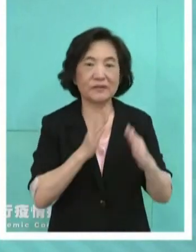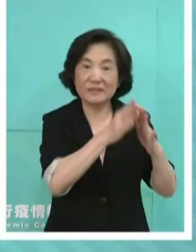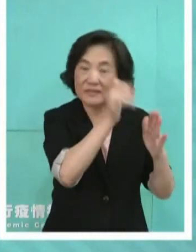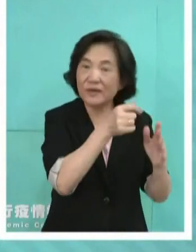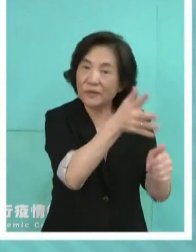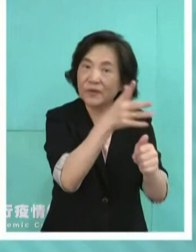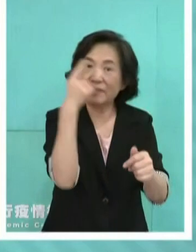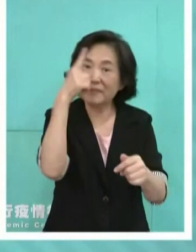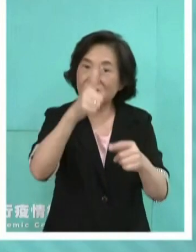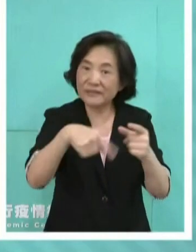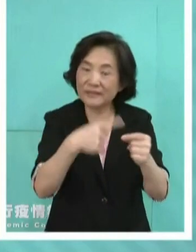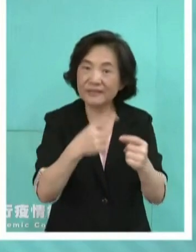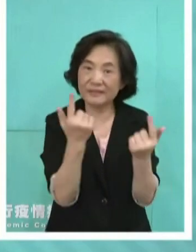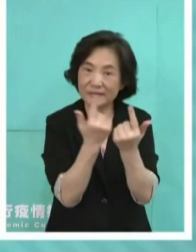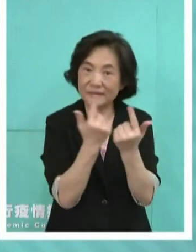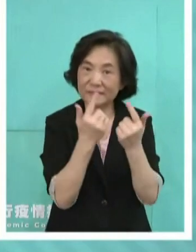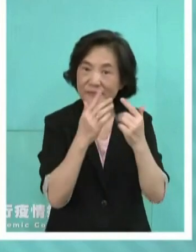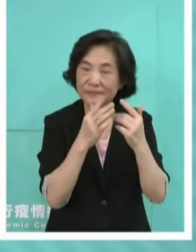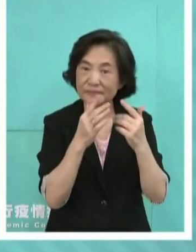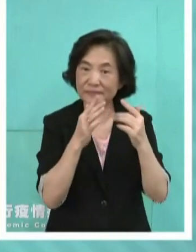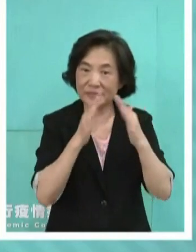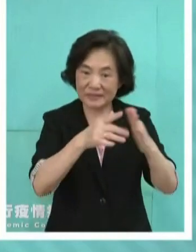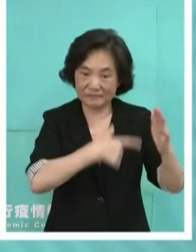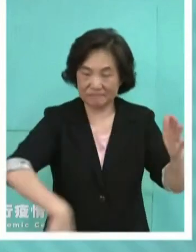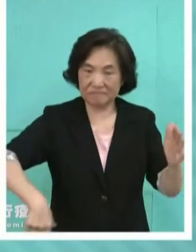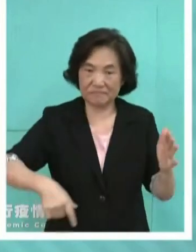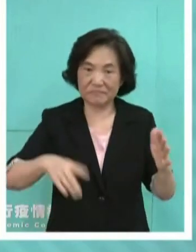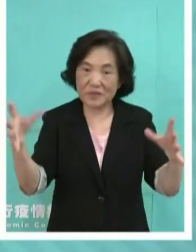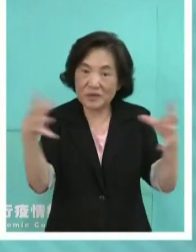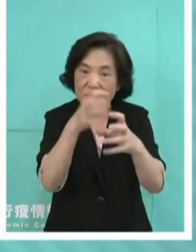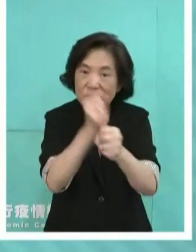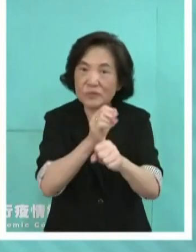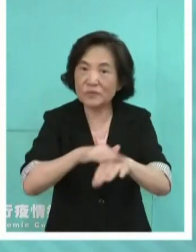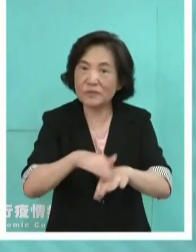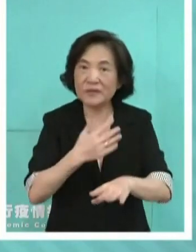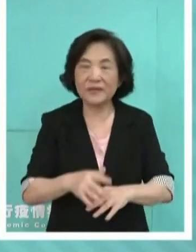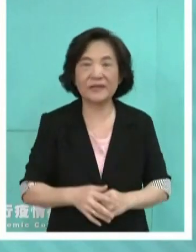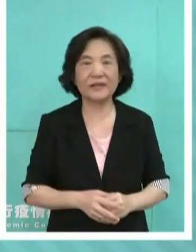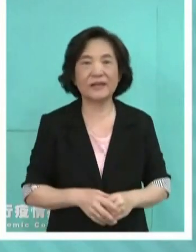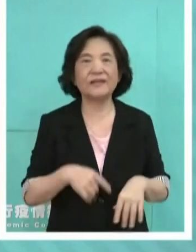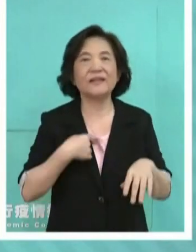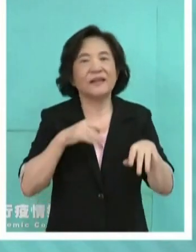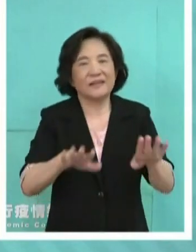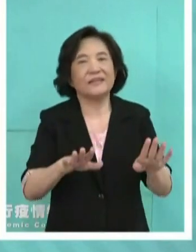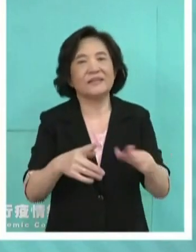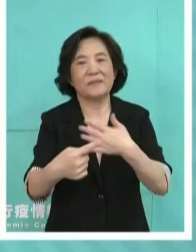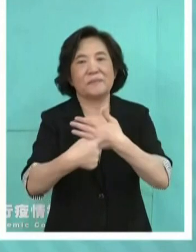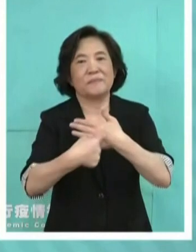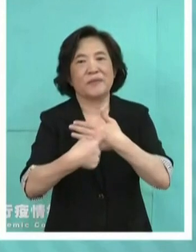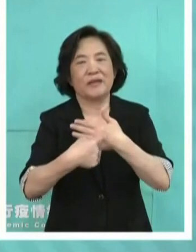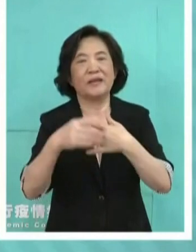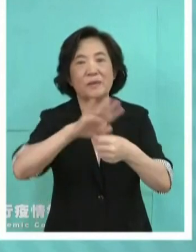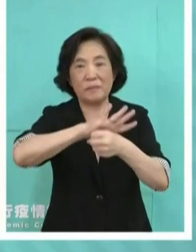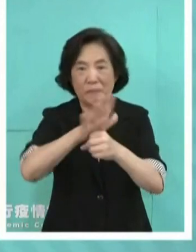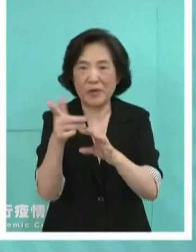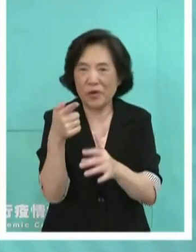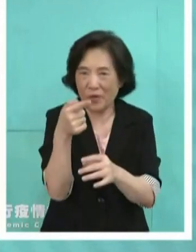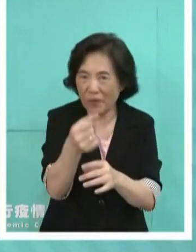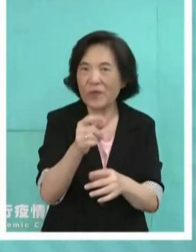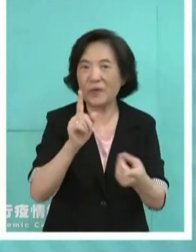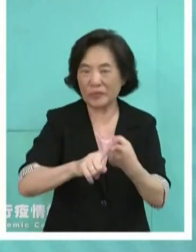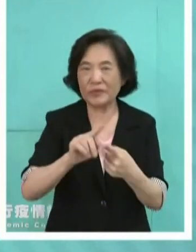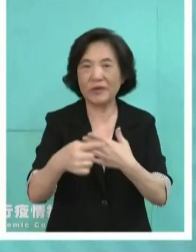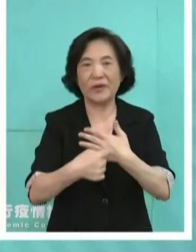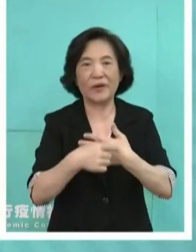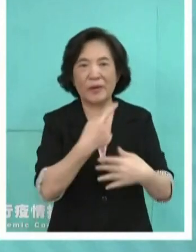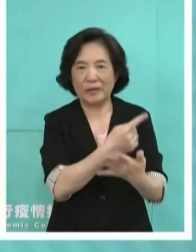年的台北市长选举有没有跟他合作的打算？ 其实现在哈，表面上疫情趋缓哦，还是